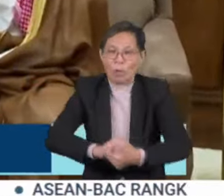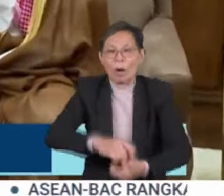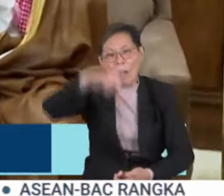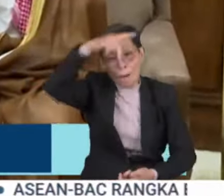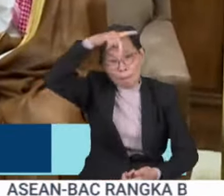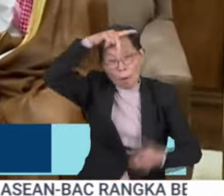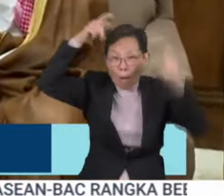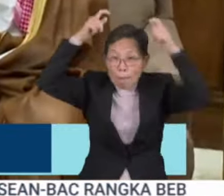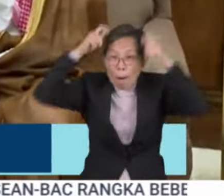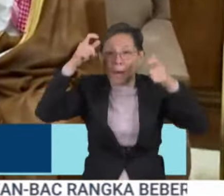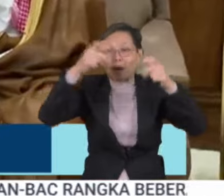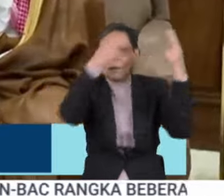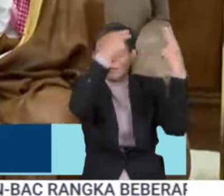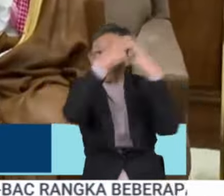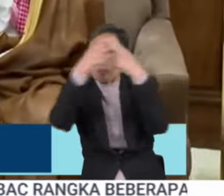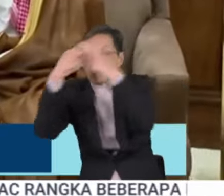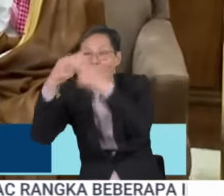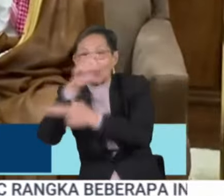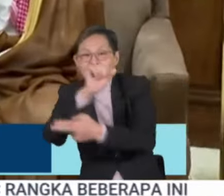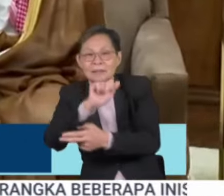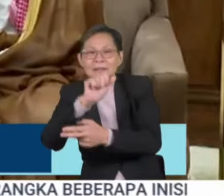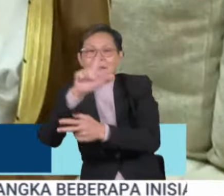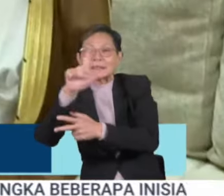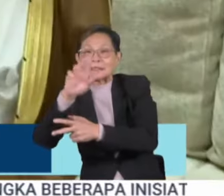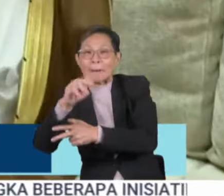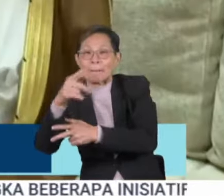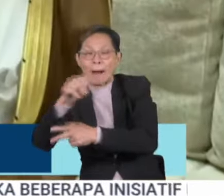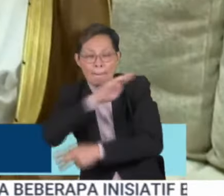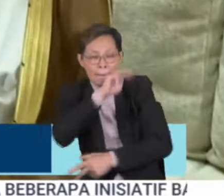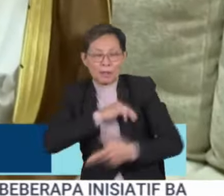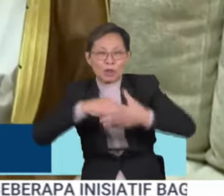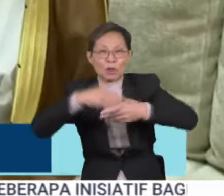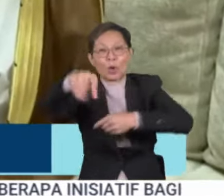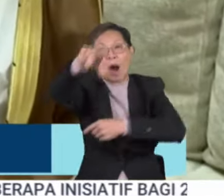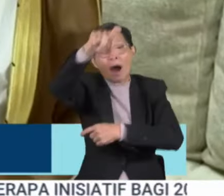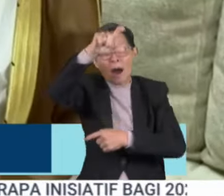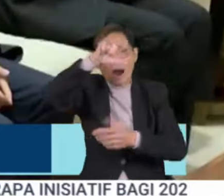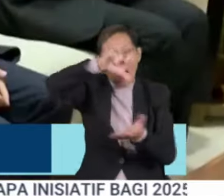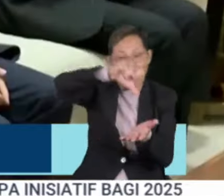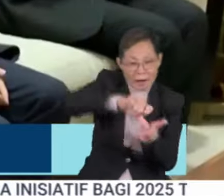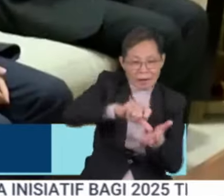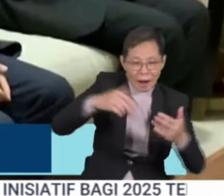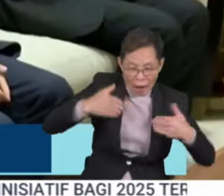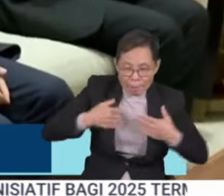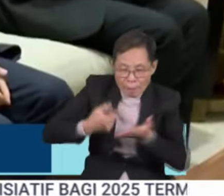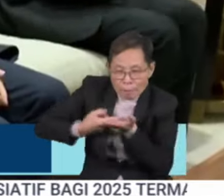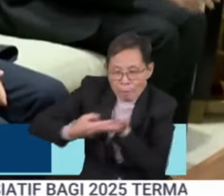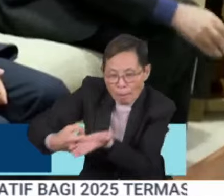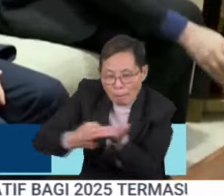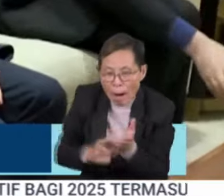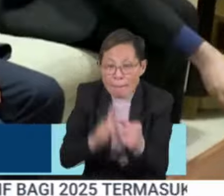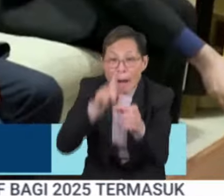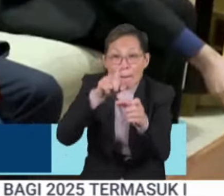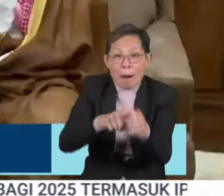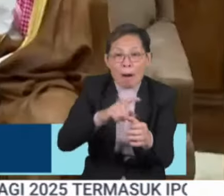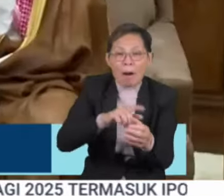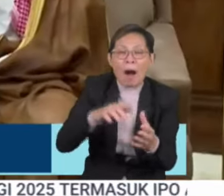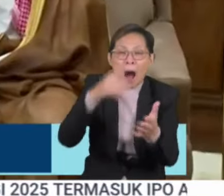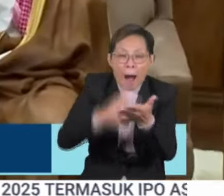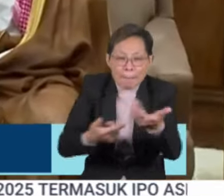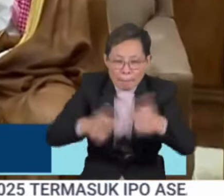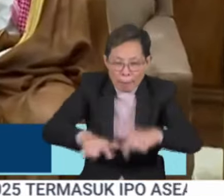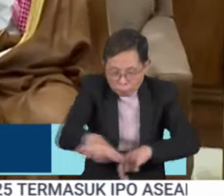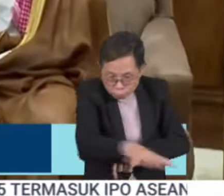Putera Mahkota Saudi Muhammad bin Salman dan Menteri Luar Iran Abbas Araghchi mengadakan perbincangan mengenai perkembangan di rantau